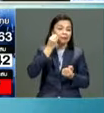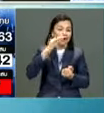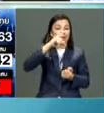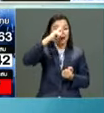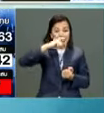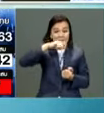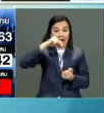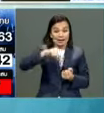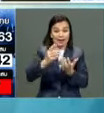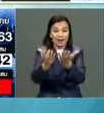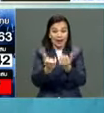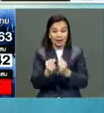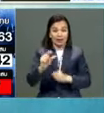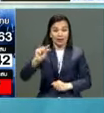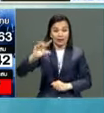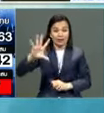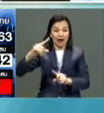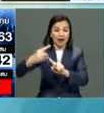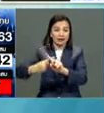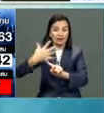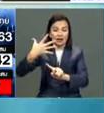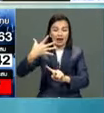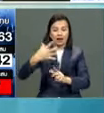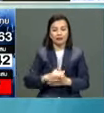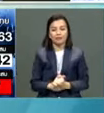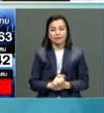ผู้ใหญ่ของหลายๆประเทศเหมือนกันนะครับครับไปดูสถานการณ์การนำคนไทยกับมาจากต่างประเทศนะครับวันนี้นะครับ25พฤษภาคมนะครับฝั่งซ้ายมือนี่นะครับประเทศต่างๆเรียงลงมาเลยนะครับตัวเลขค่อนข้างชัดเจนแล้วนะครับรวมแล้วทั้งหมด